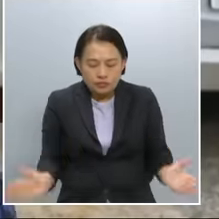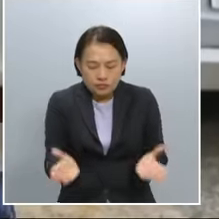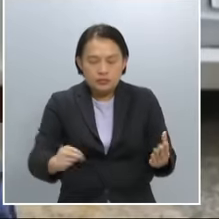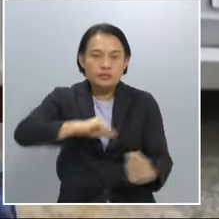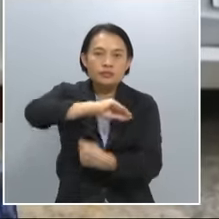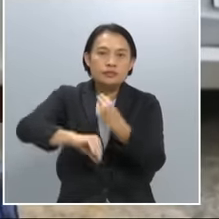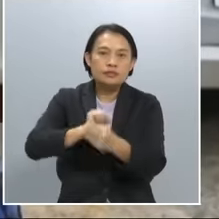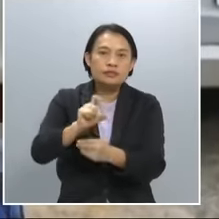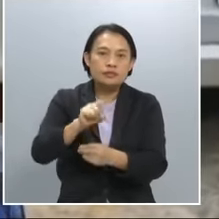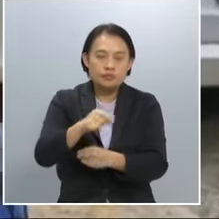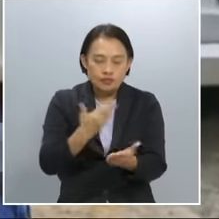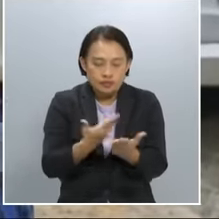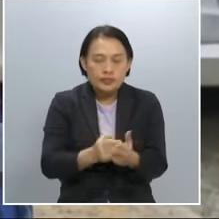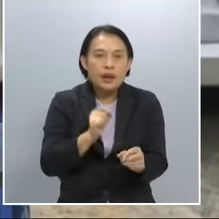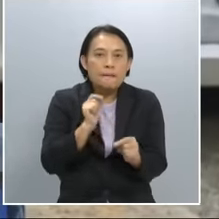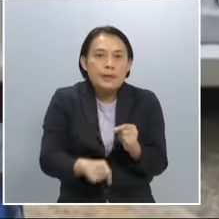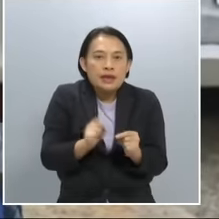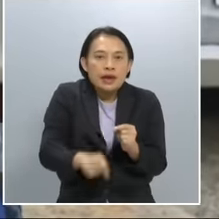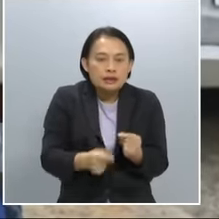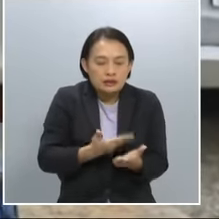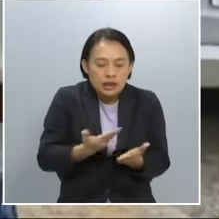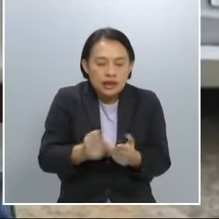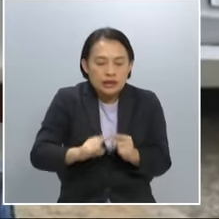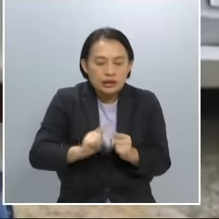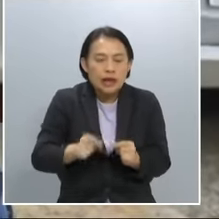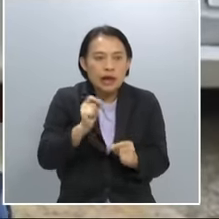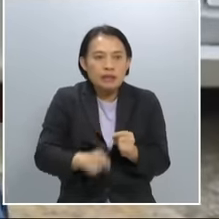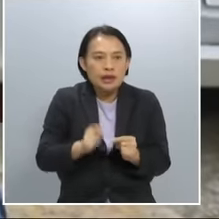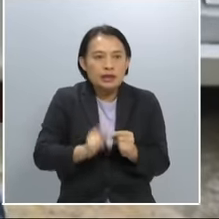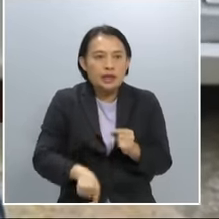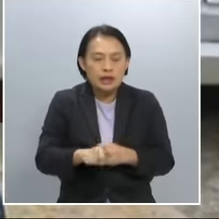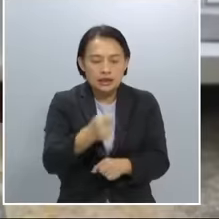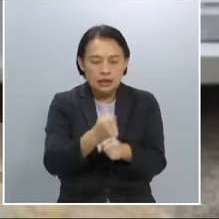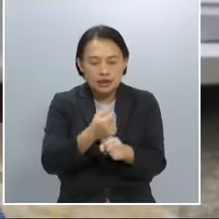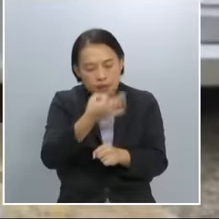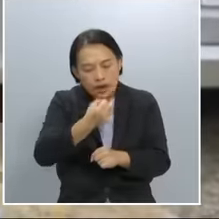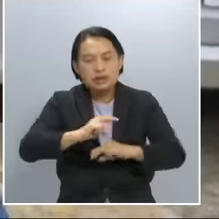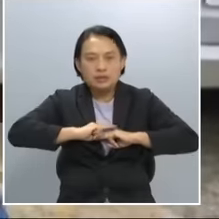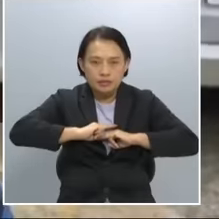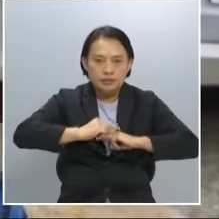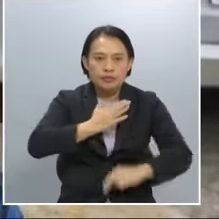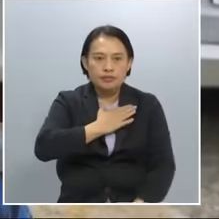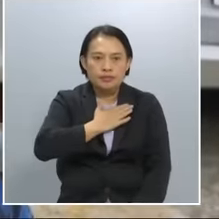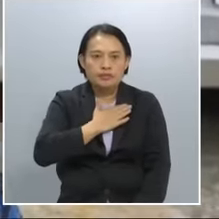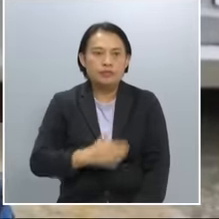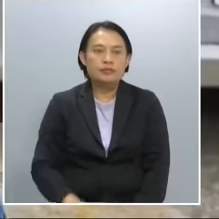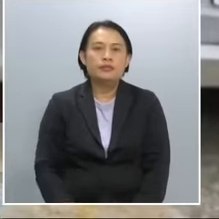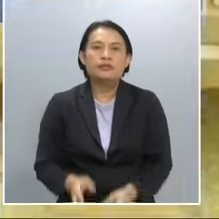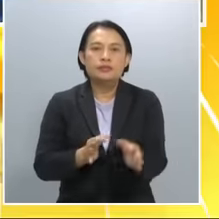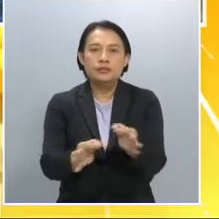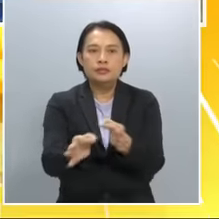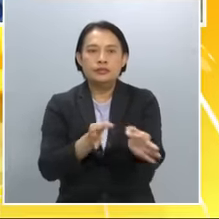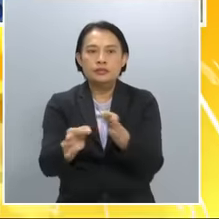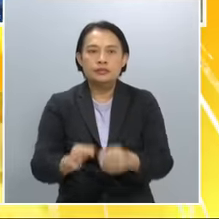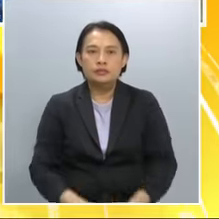ให้เราเนี่ยใช้เงินอย่างประหยัดแล้วก็ทำเป็นทุนของเราเองค่ะ นี่อธิบายเลยให้มา